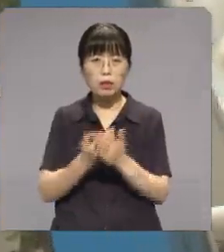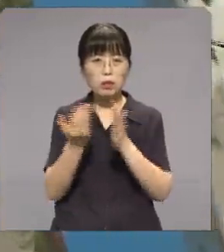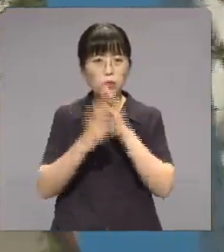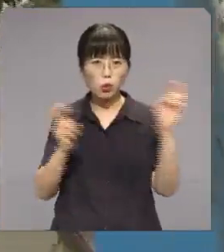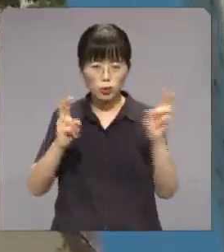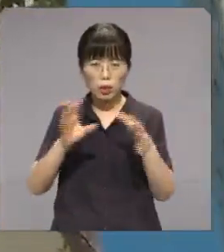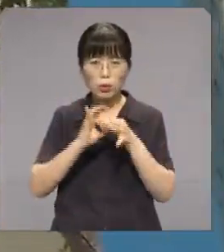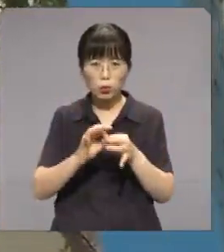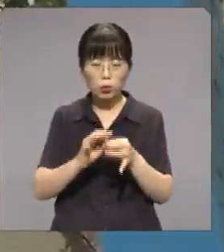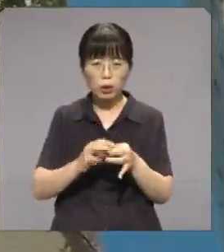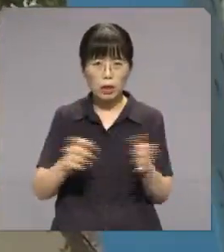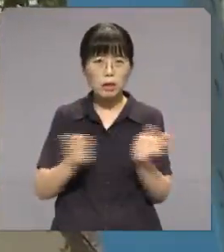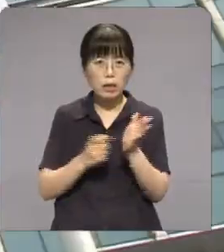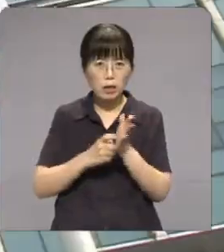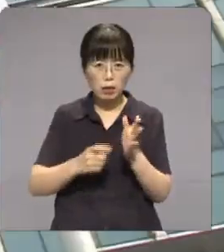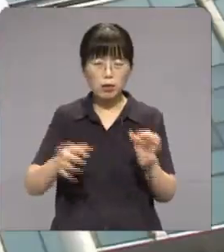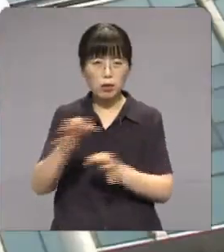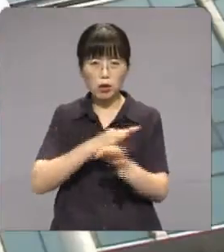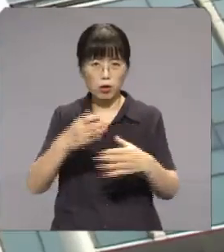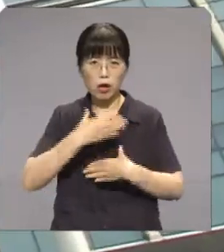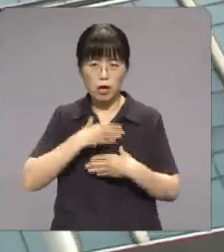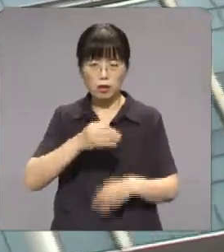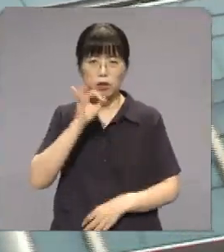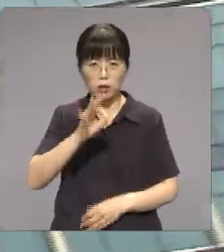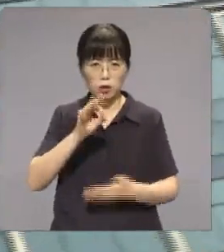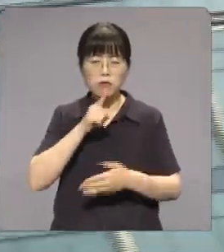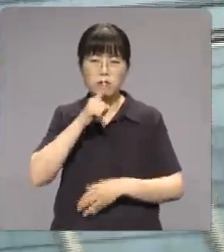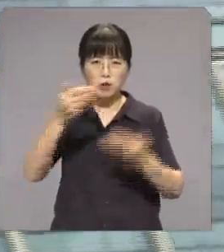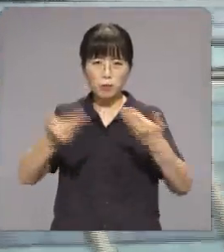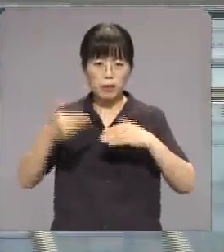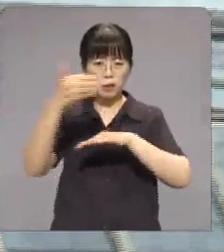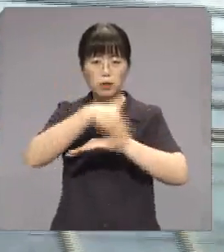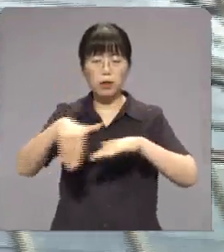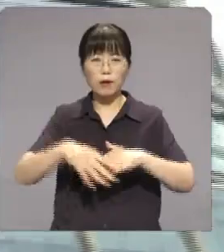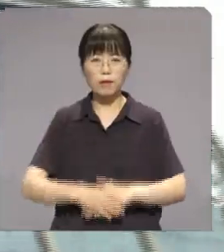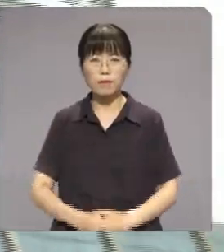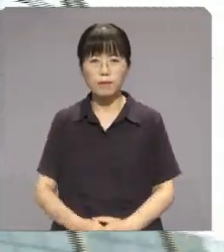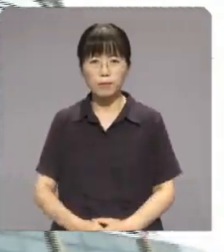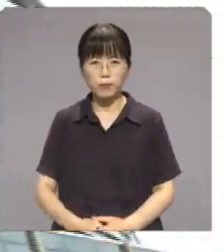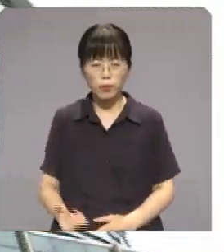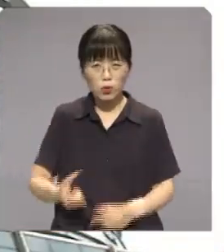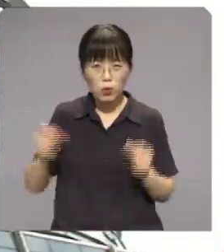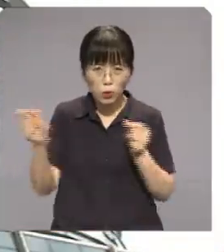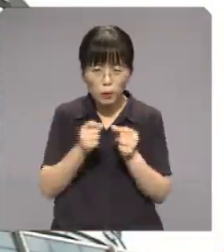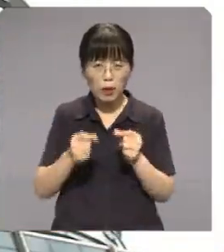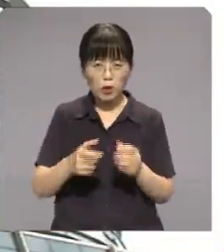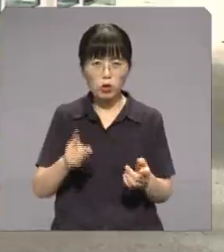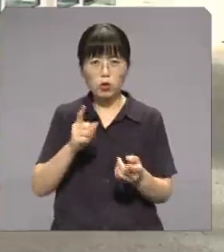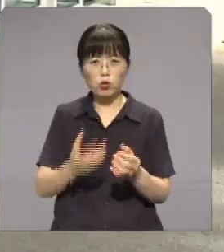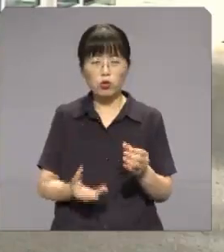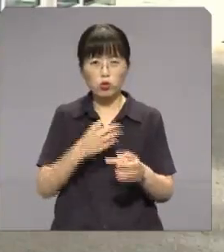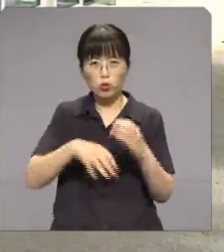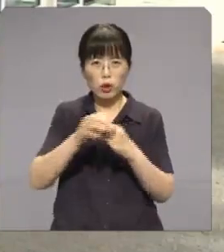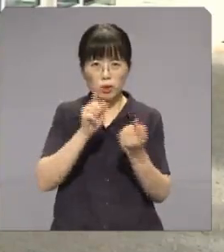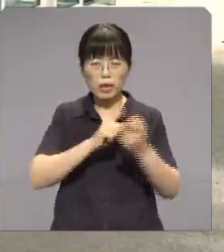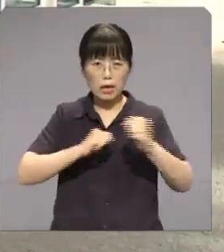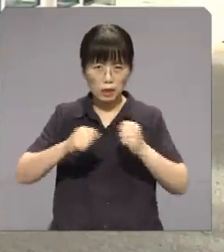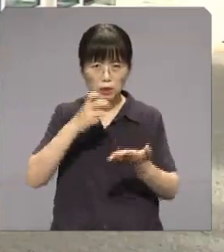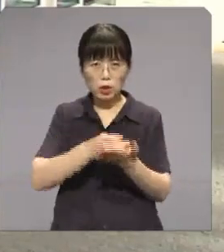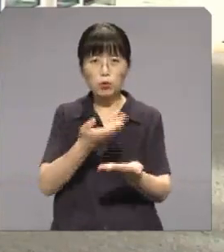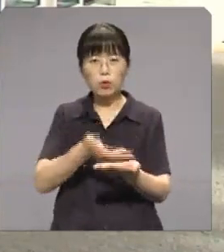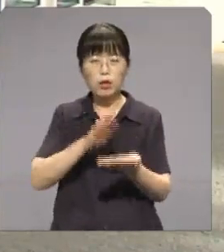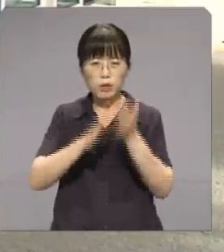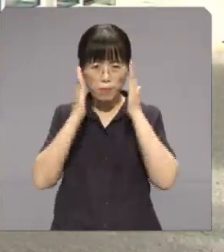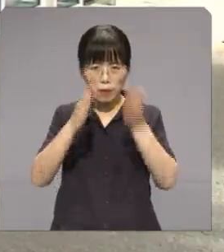소상공인시장진흥공단을 통해 긴급 경영 안정자금을 신청받을 예정입니다. 조만간 추가 대응 방안과 제도